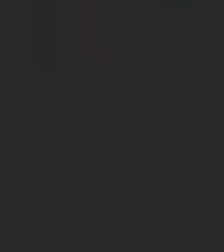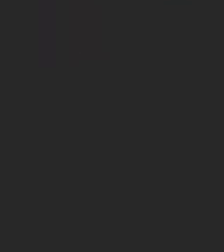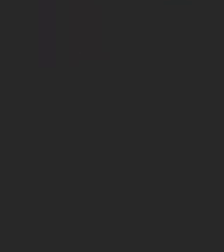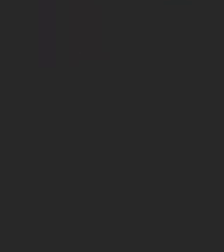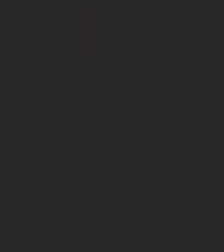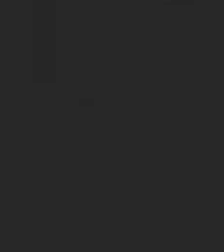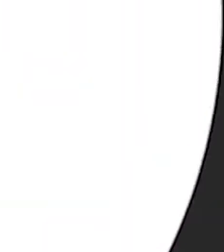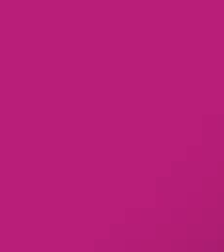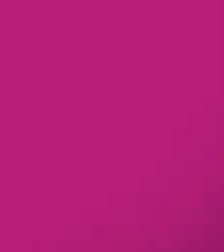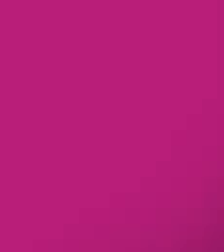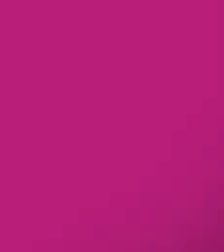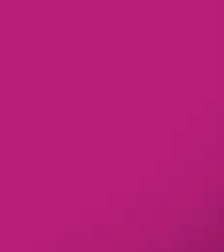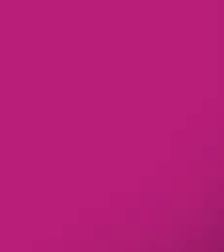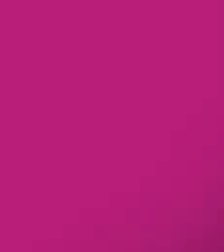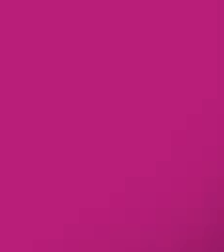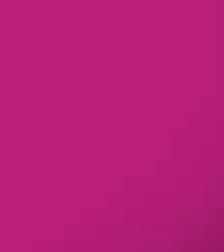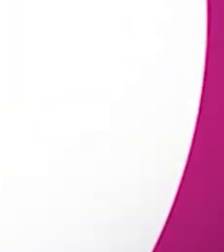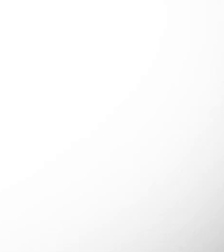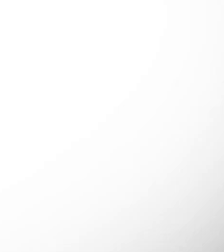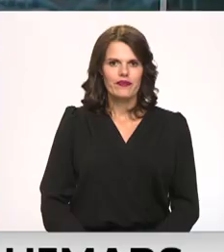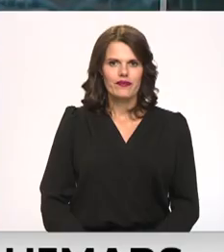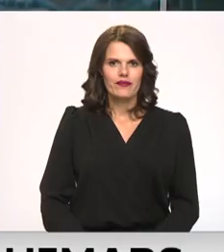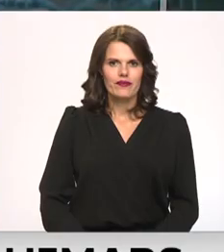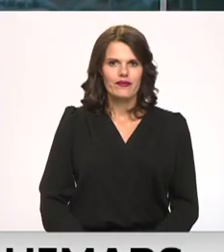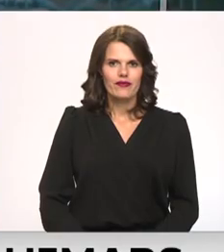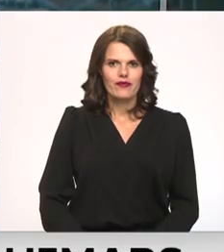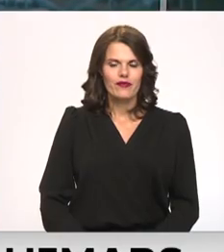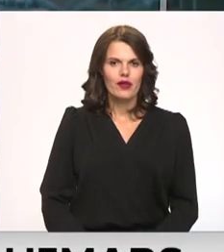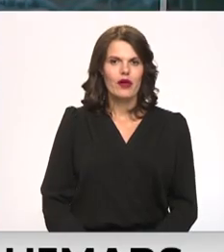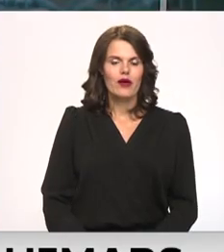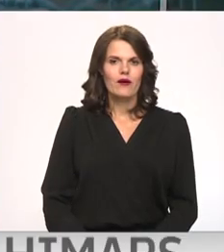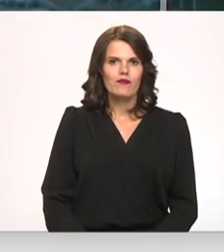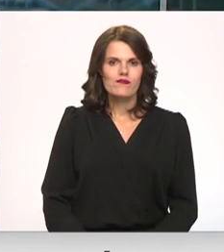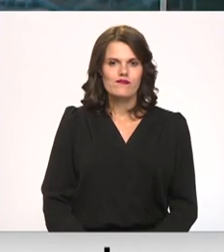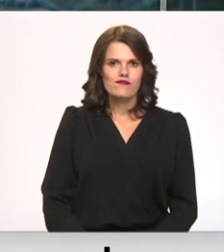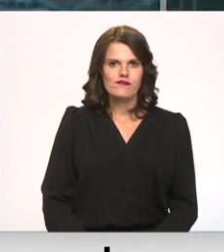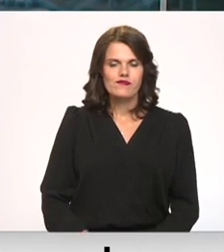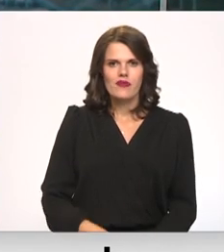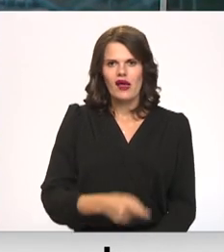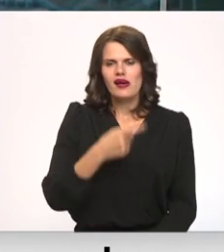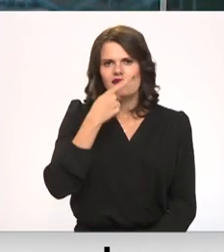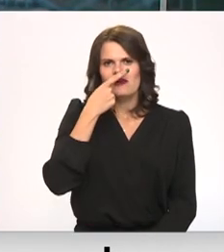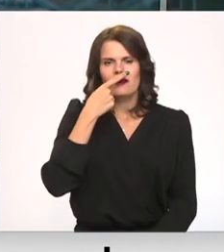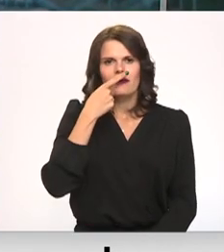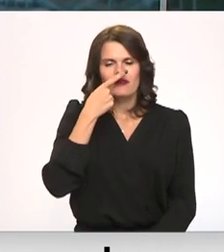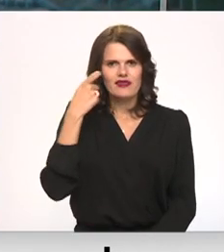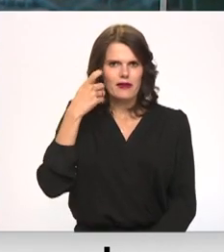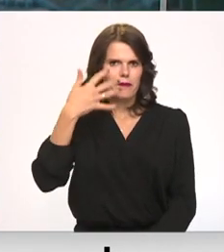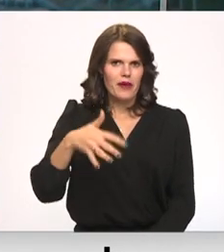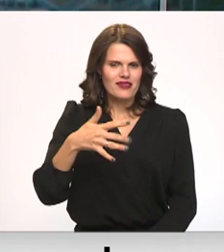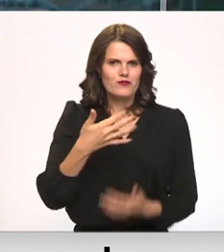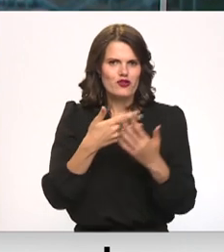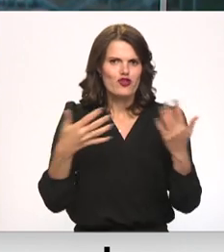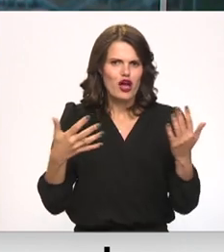Re, viss ēters ir te! Pusotru simtu vīnogu šķirņu iespējams novērtēt izstādē Bauskas